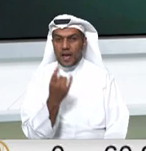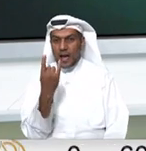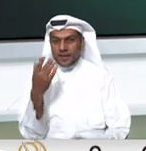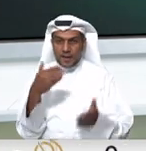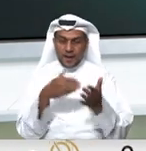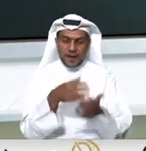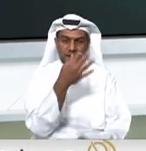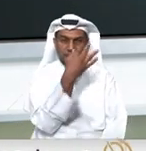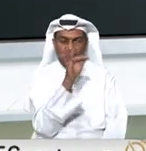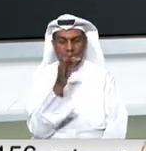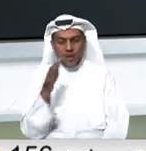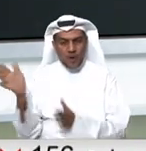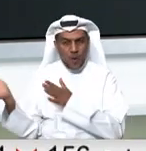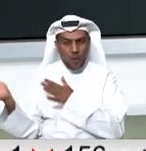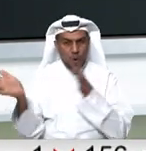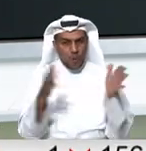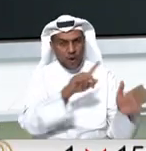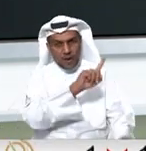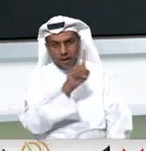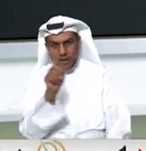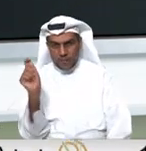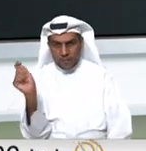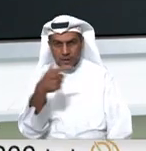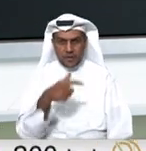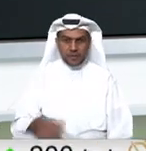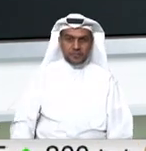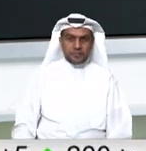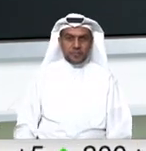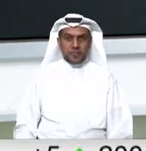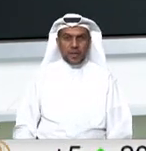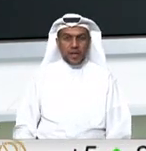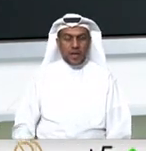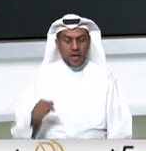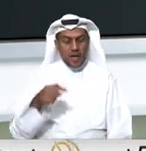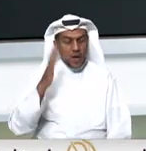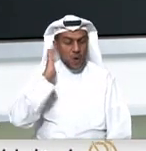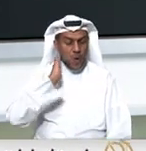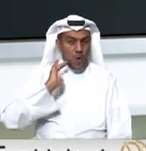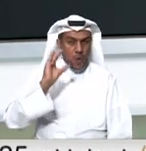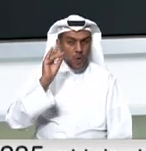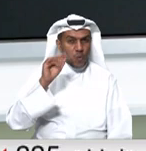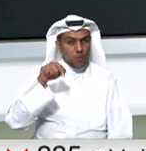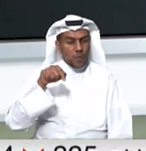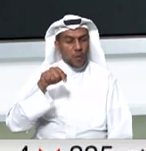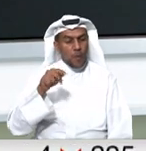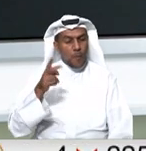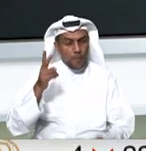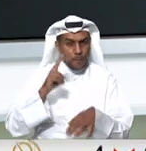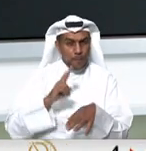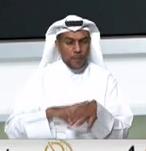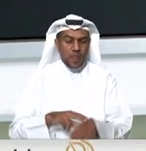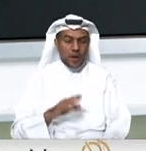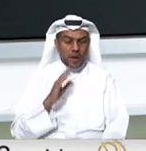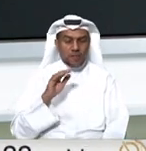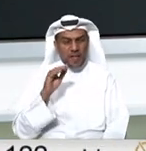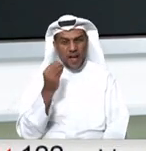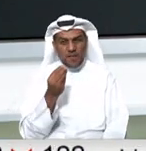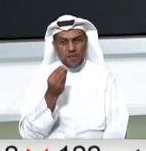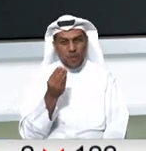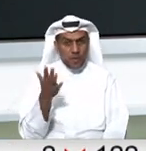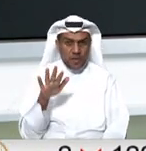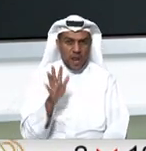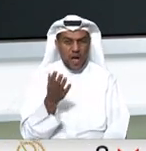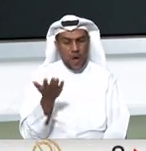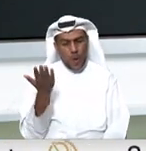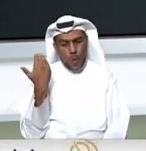الى ثلاثين كيلو متر ساعه وايضا اعزائي المشاهدين توقع عوده الرطوبه النسبيه الليله ولكن بشكل اخف مقارنه